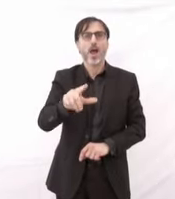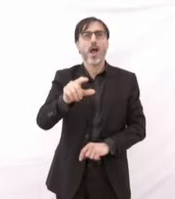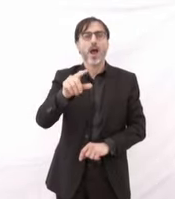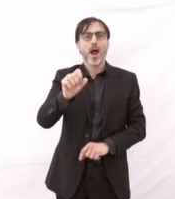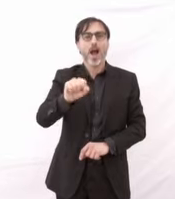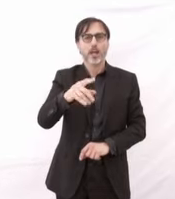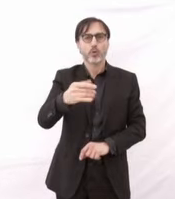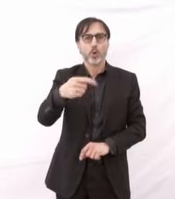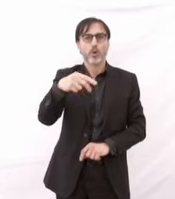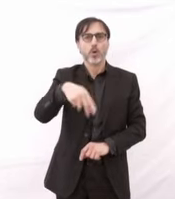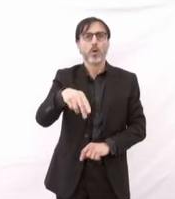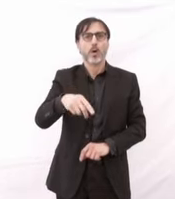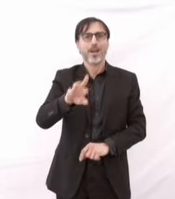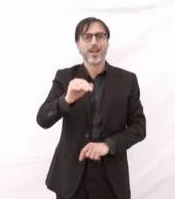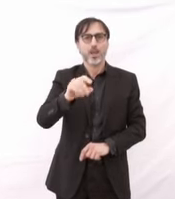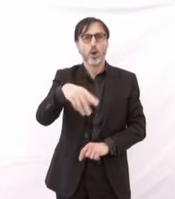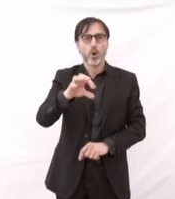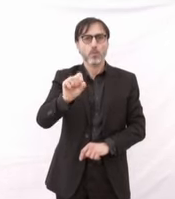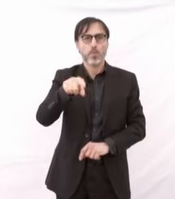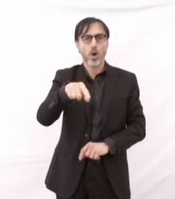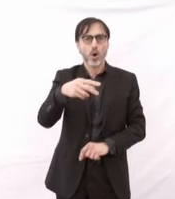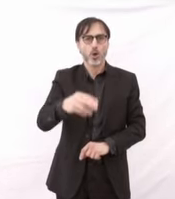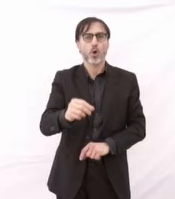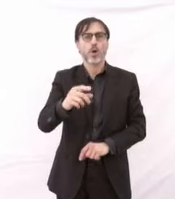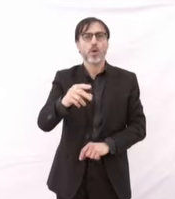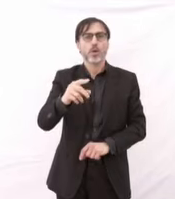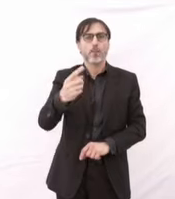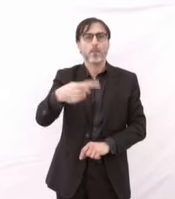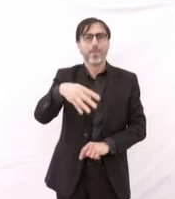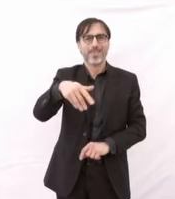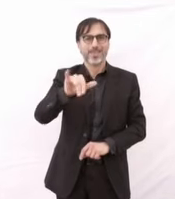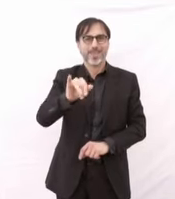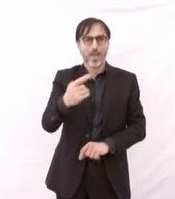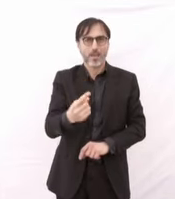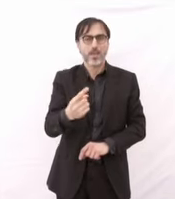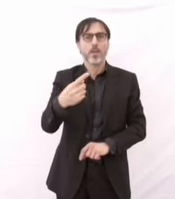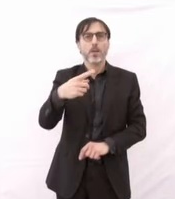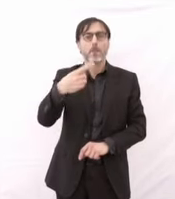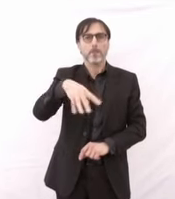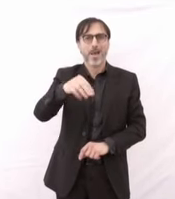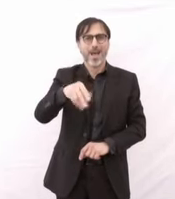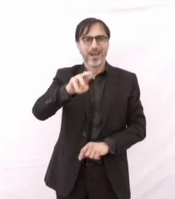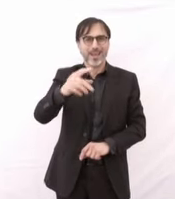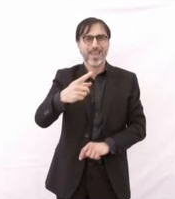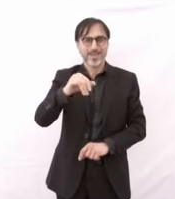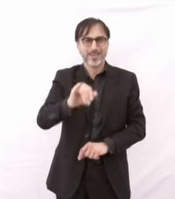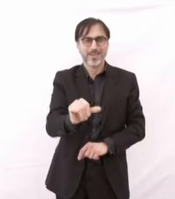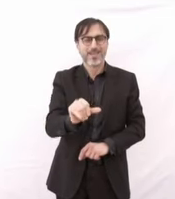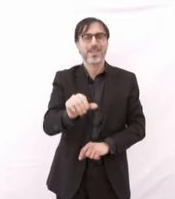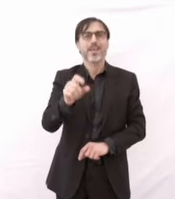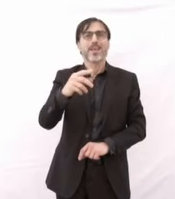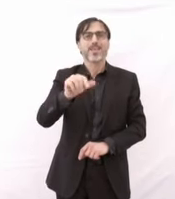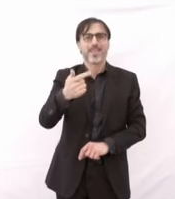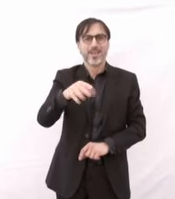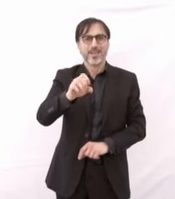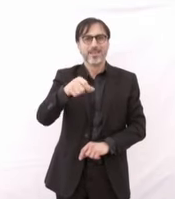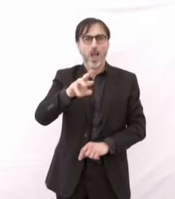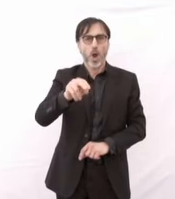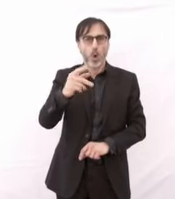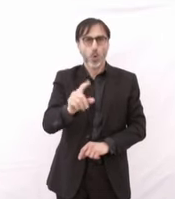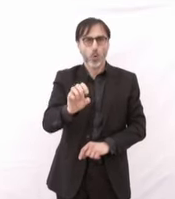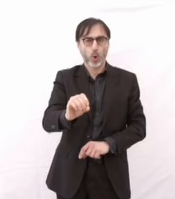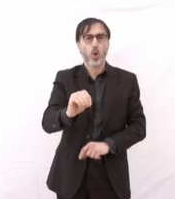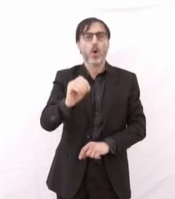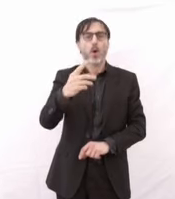Enrico Mattei, Giacinto Puleo, Giovanni Marchese, Giuseppe Tesauro,